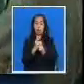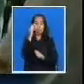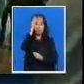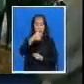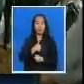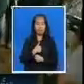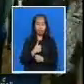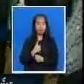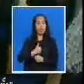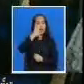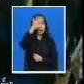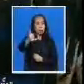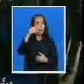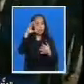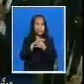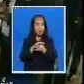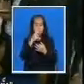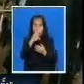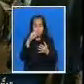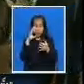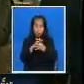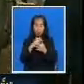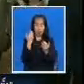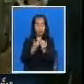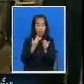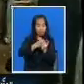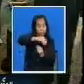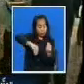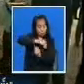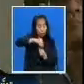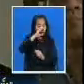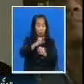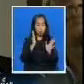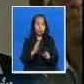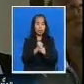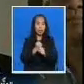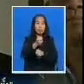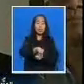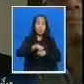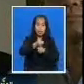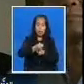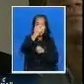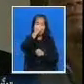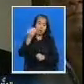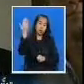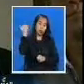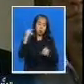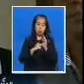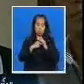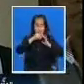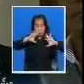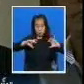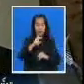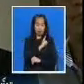ายการด้วยอะไรด้วยก็คือที่จะมาประกันในเรื่องของรายได้ของเกษตรกรนะครับจากเดิมที่เราต้องมาแทรกแซงในลักษณะ